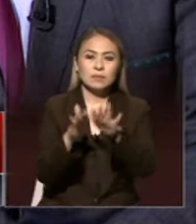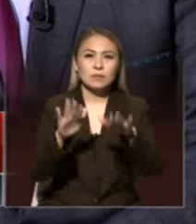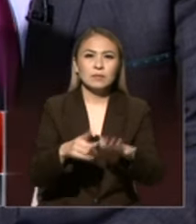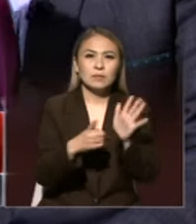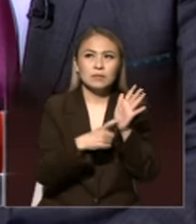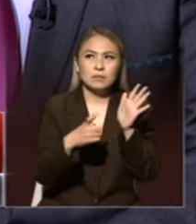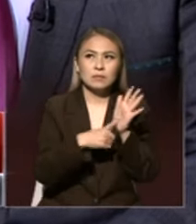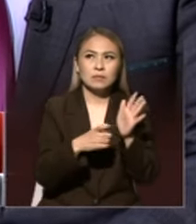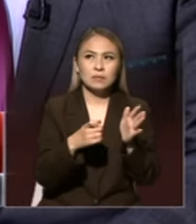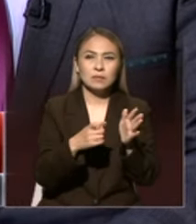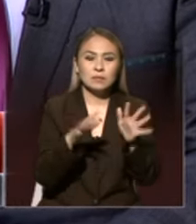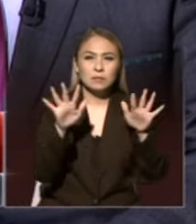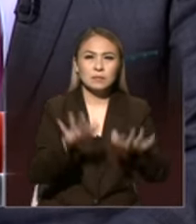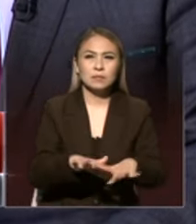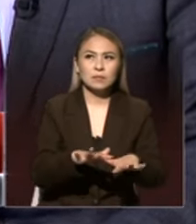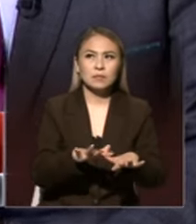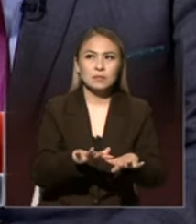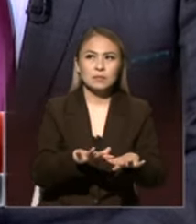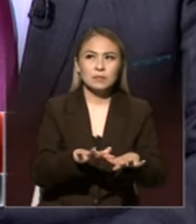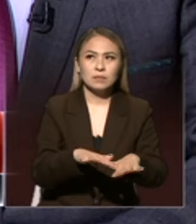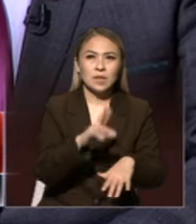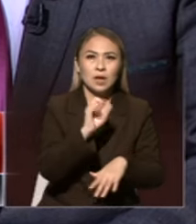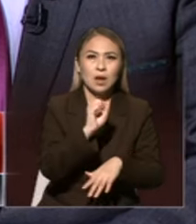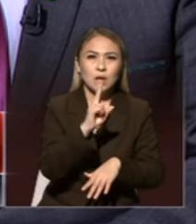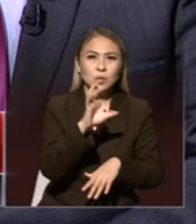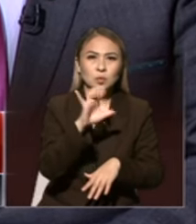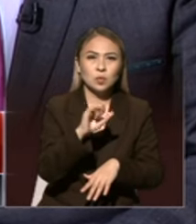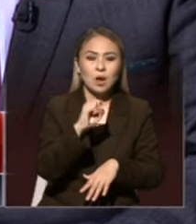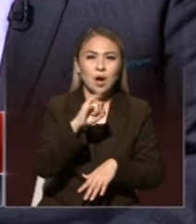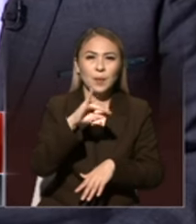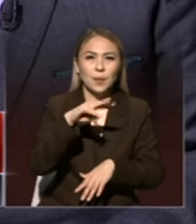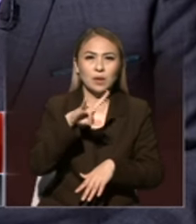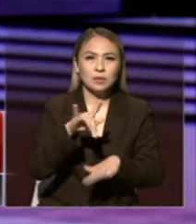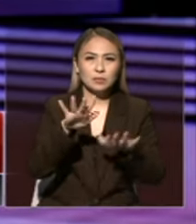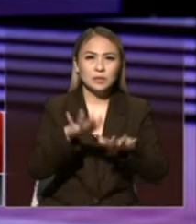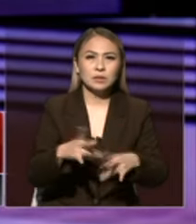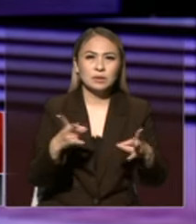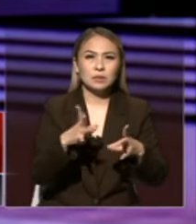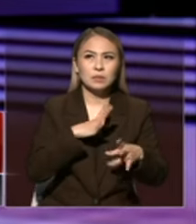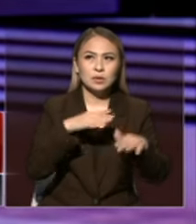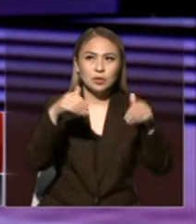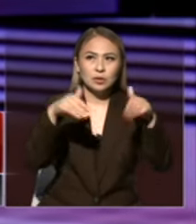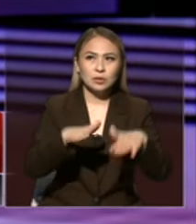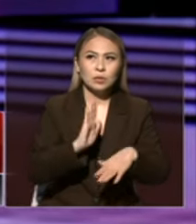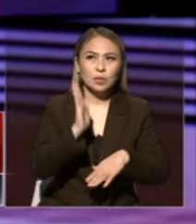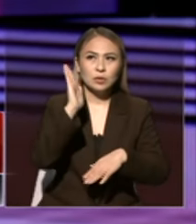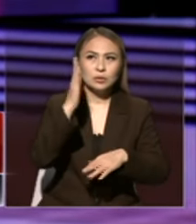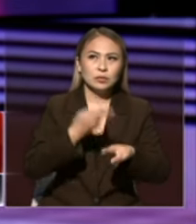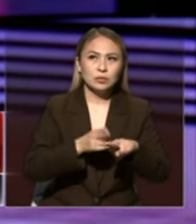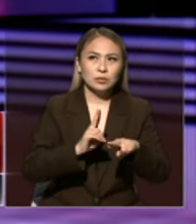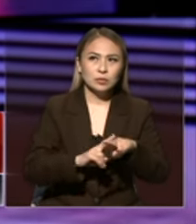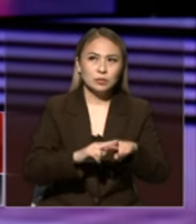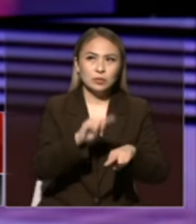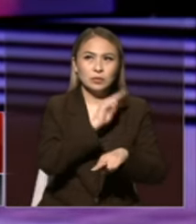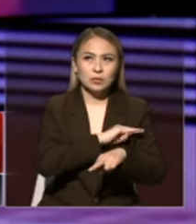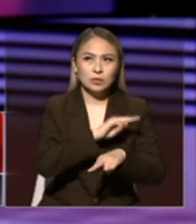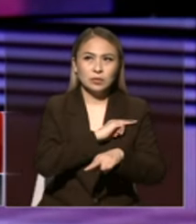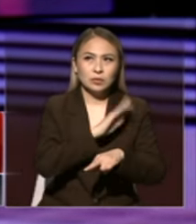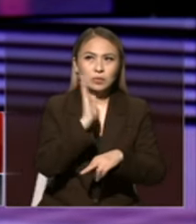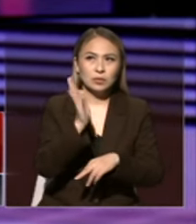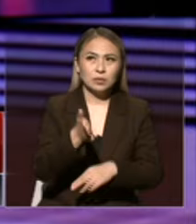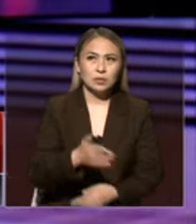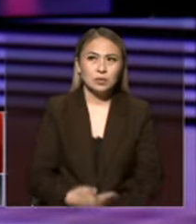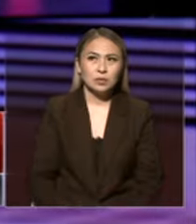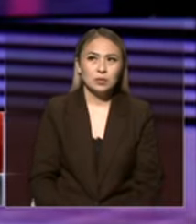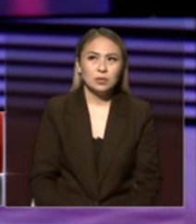Қарағандыға келтірмей сол орнында Ақсу аюлда шешіп беру керек. Мәселе солай. Болашақта біз осының төңірегінде жұмыс жасаймыз, кім қанағат.